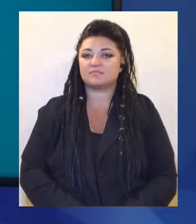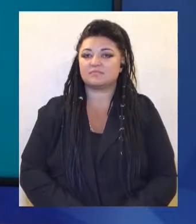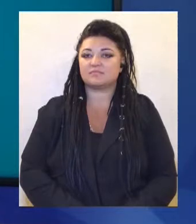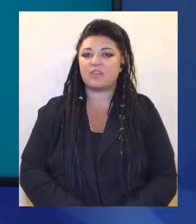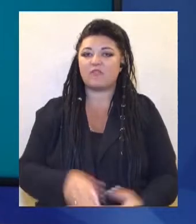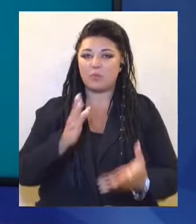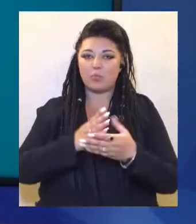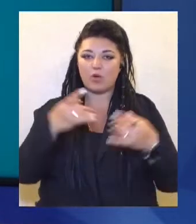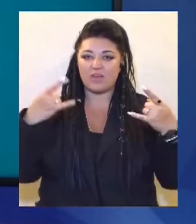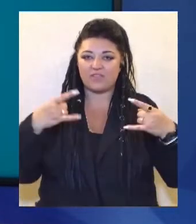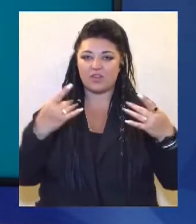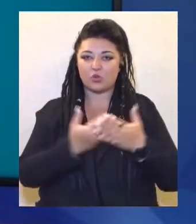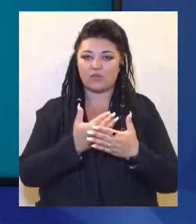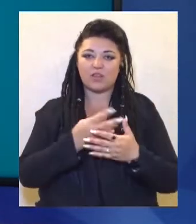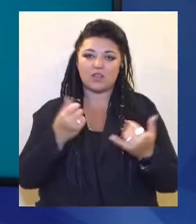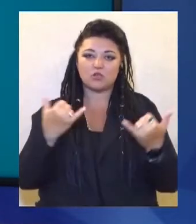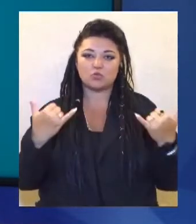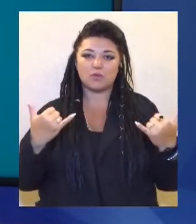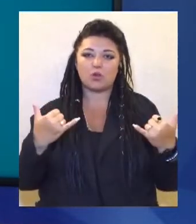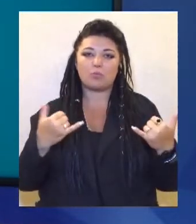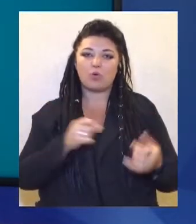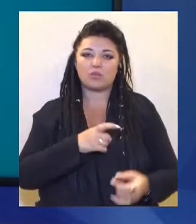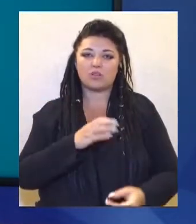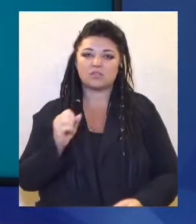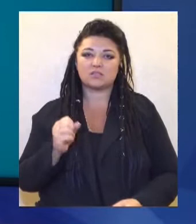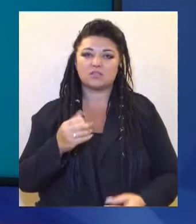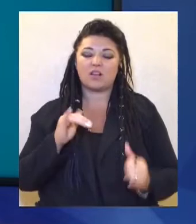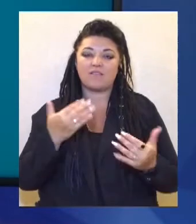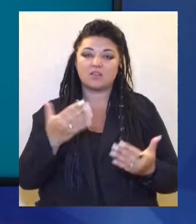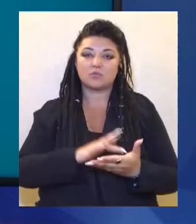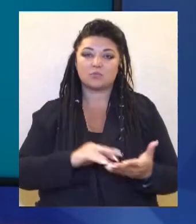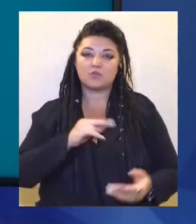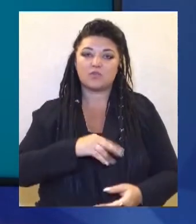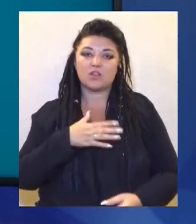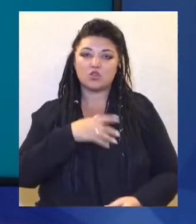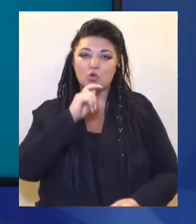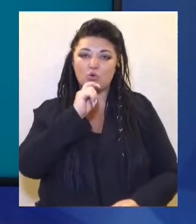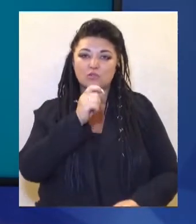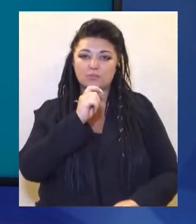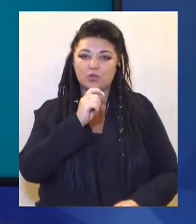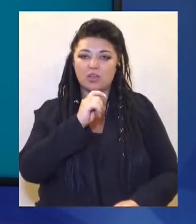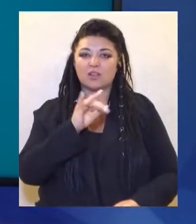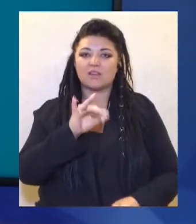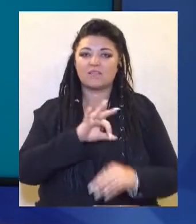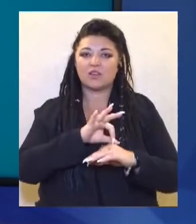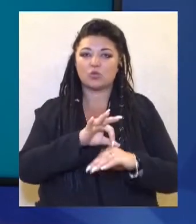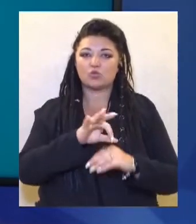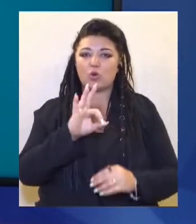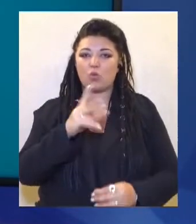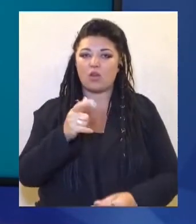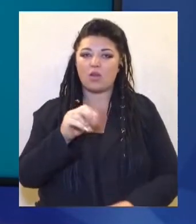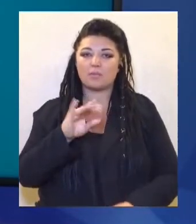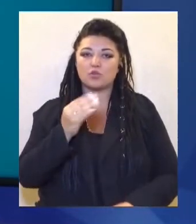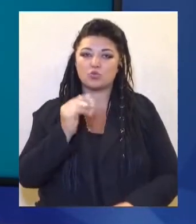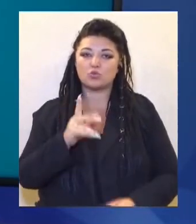прямому ефірі новини на Суспільному Одеса. Для вас продовжують працювати наші кореспонденти та ведуча Ольга Міщук.